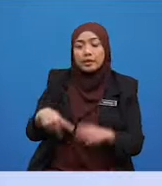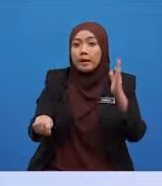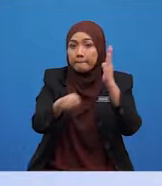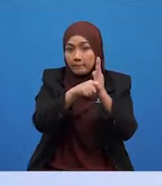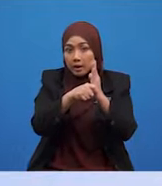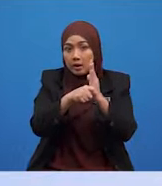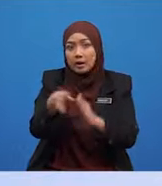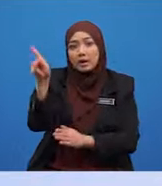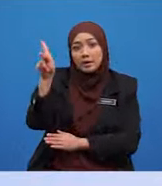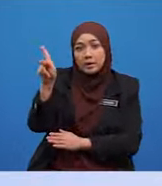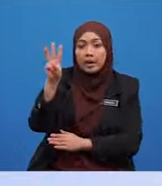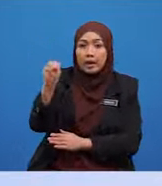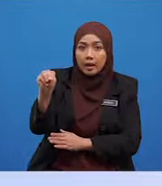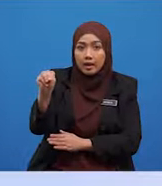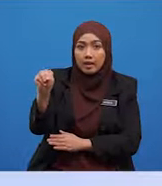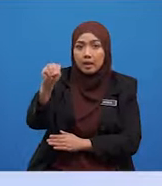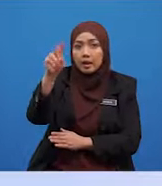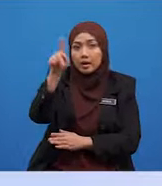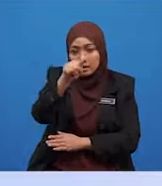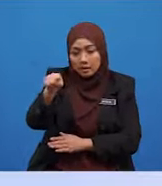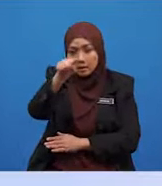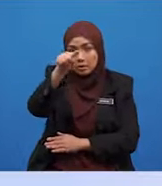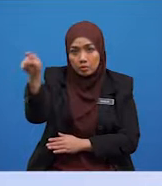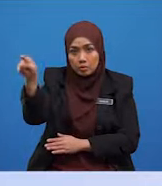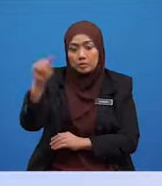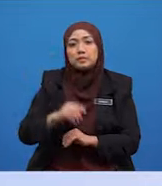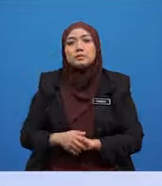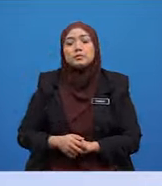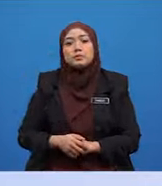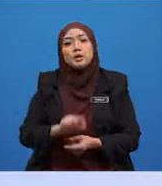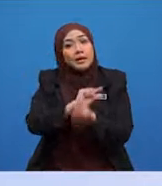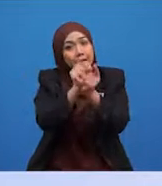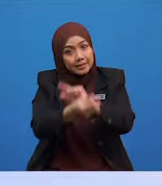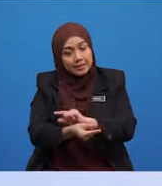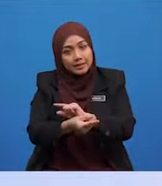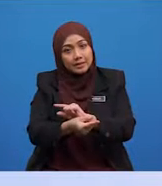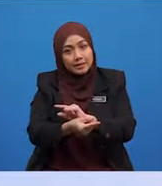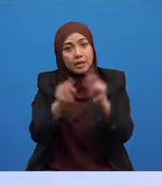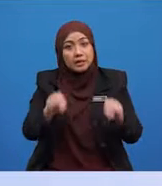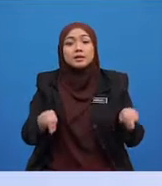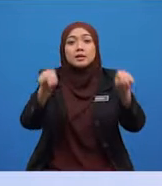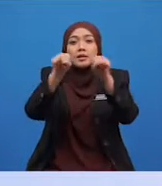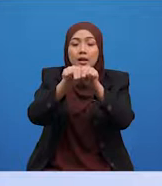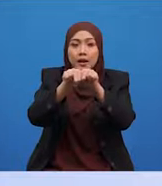2 sama dengan 4 kuasa 2 tambah 3 kuasa